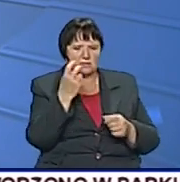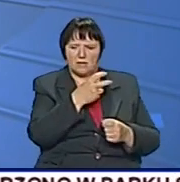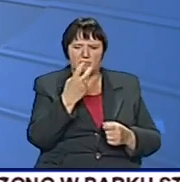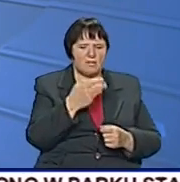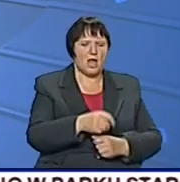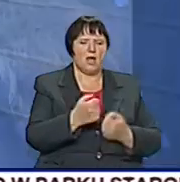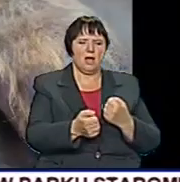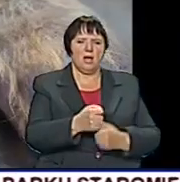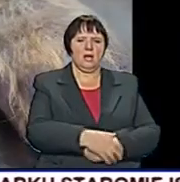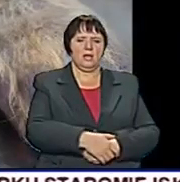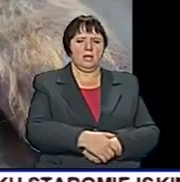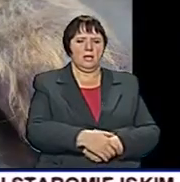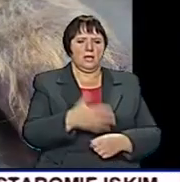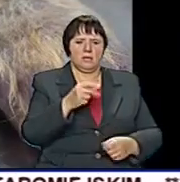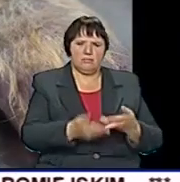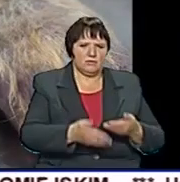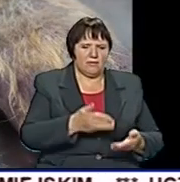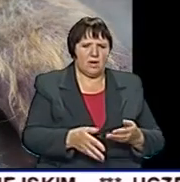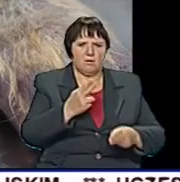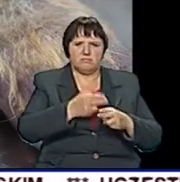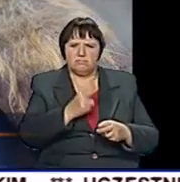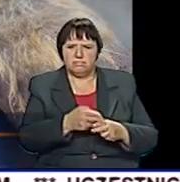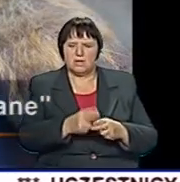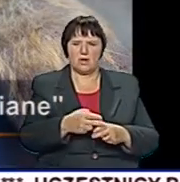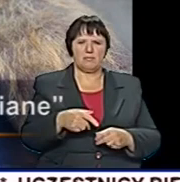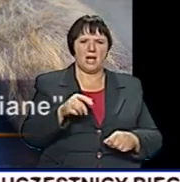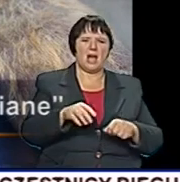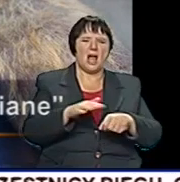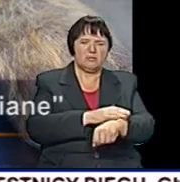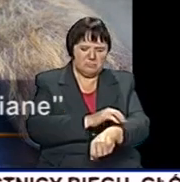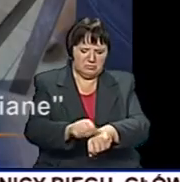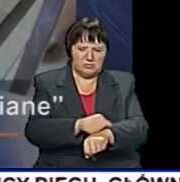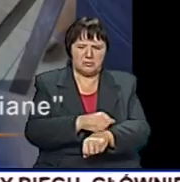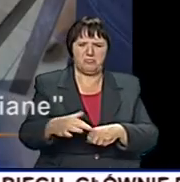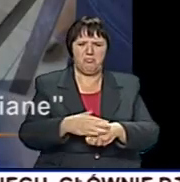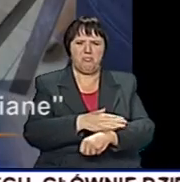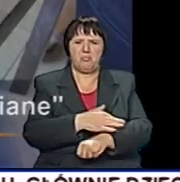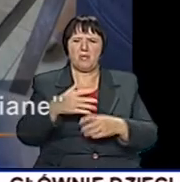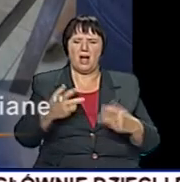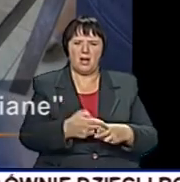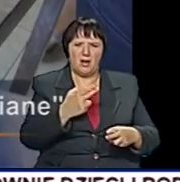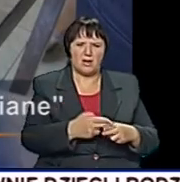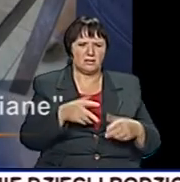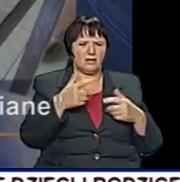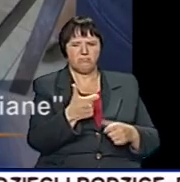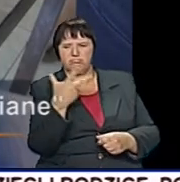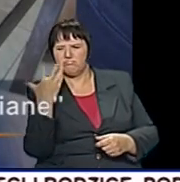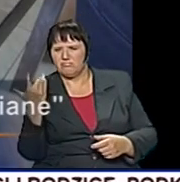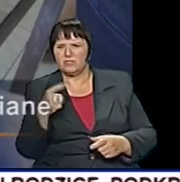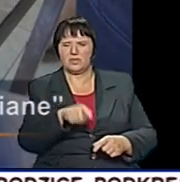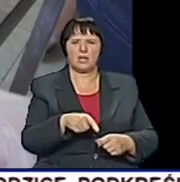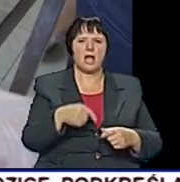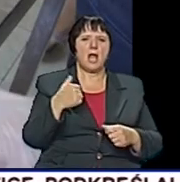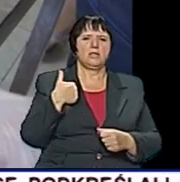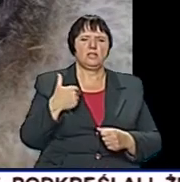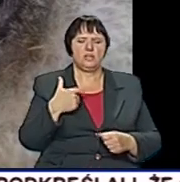Pawlina. Niedowaga, odwodnienie, zaawansowana nożyca i świerzb wędrujący to tylko kilka z długiej listy chorób Sułka. Pies